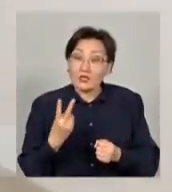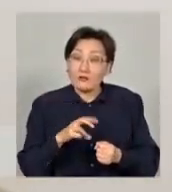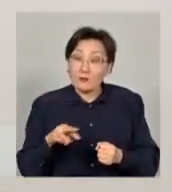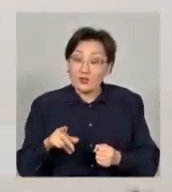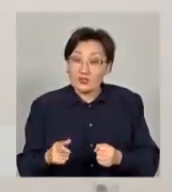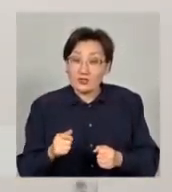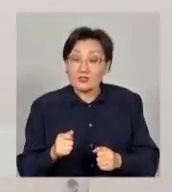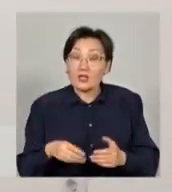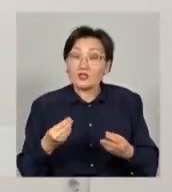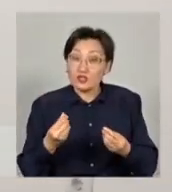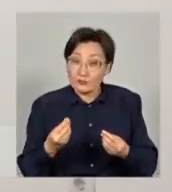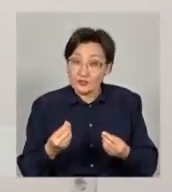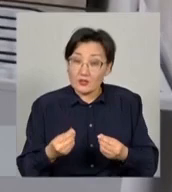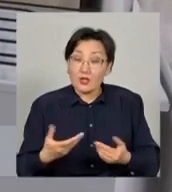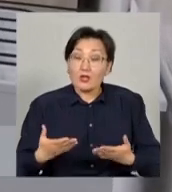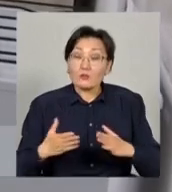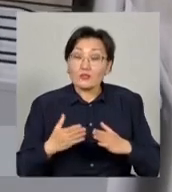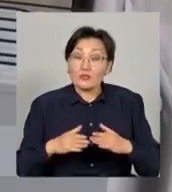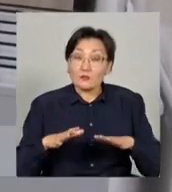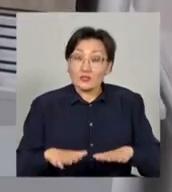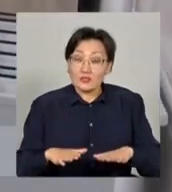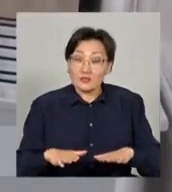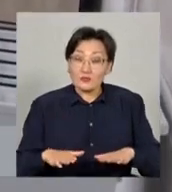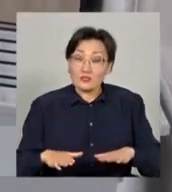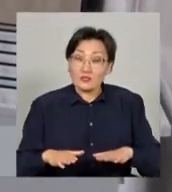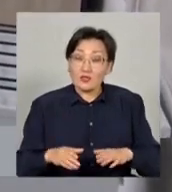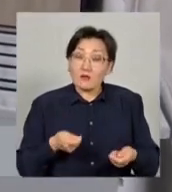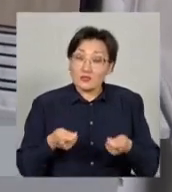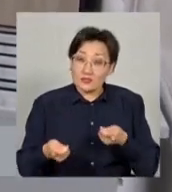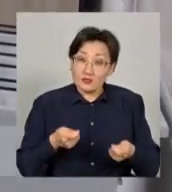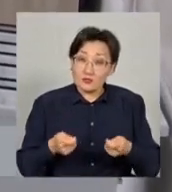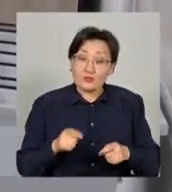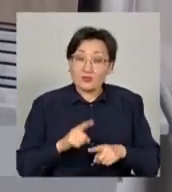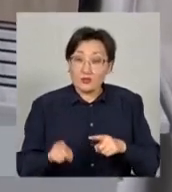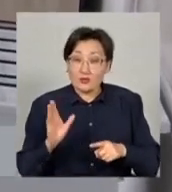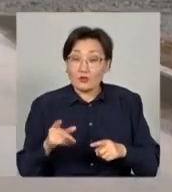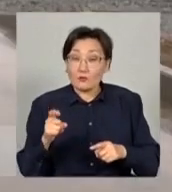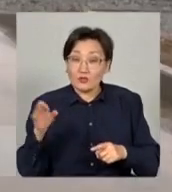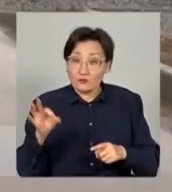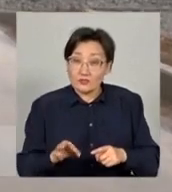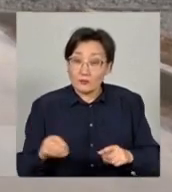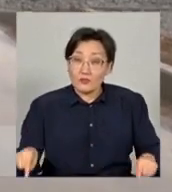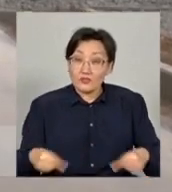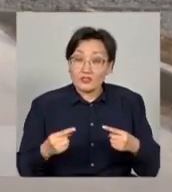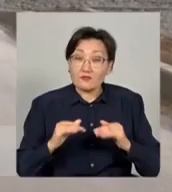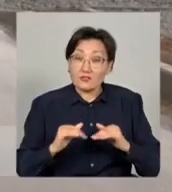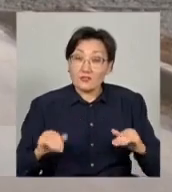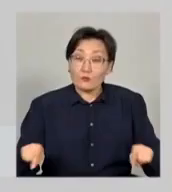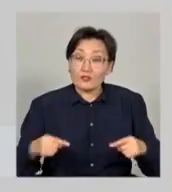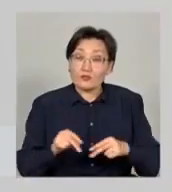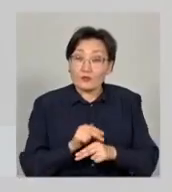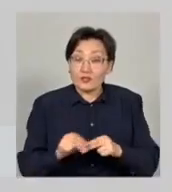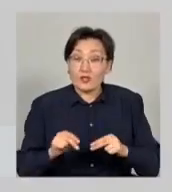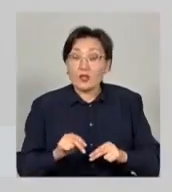миллиона тенге компенсаций в жилье от местных властей. Вскоре будет 100% восстановлен детский оздоровительный